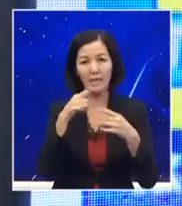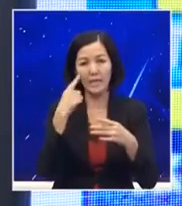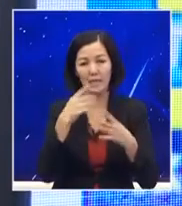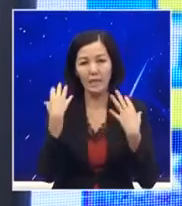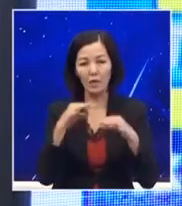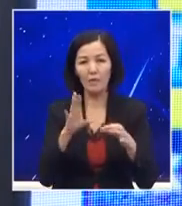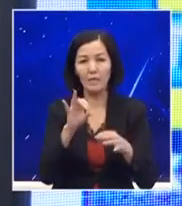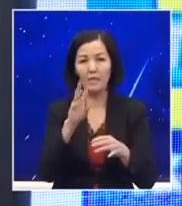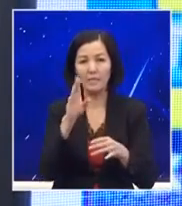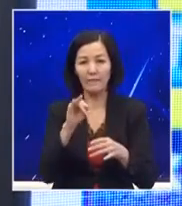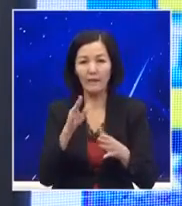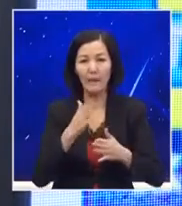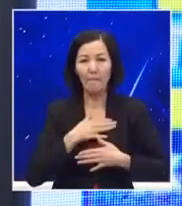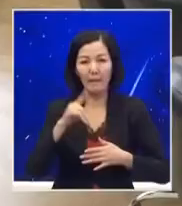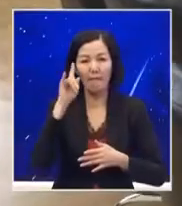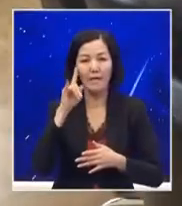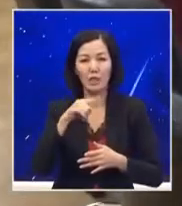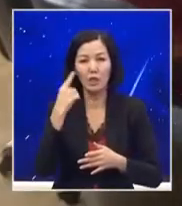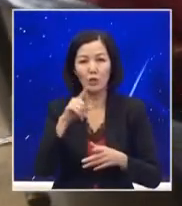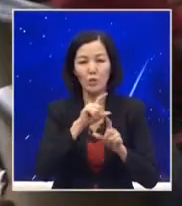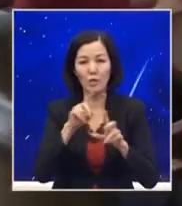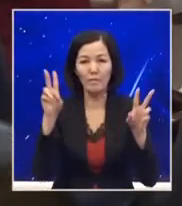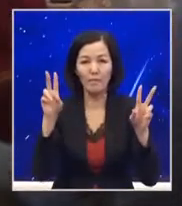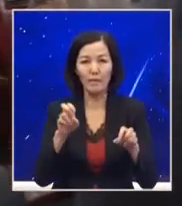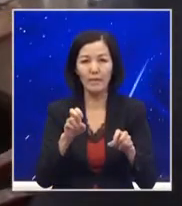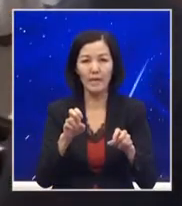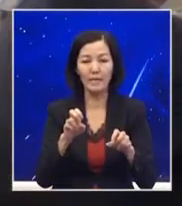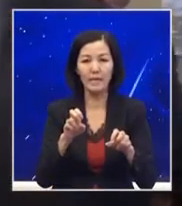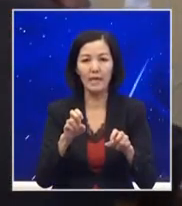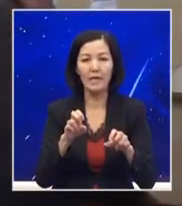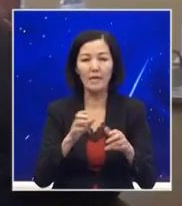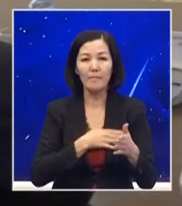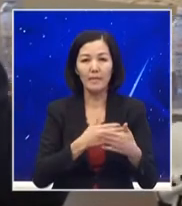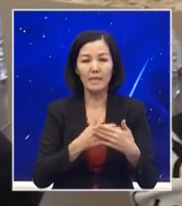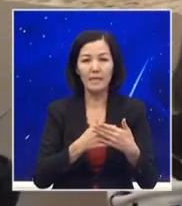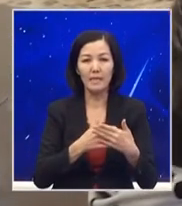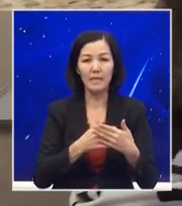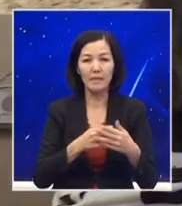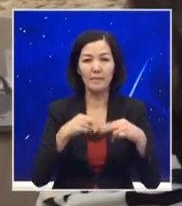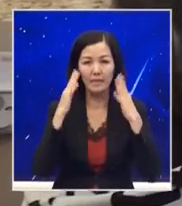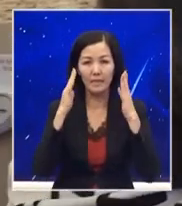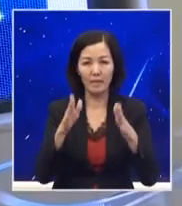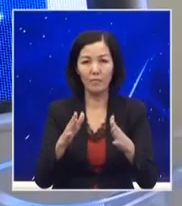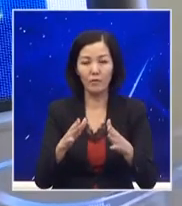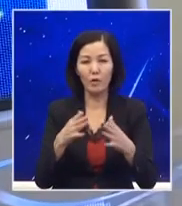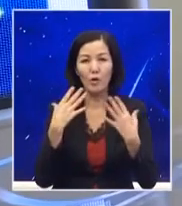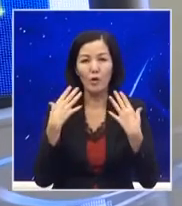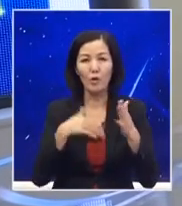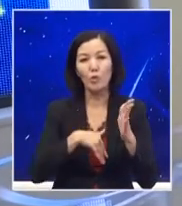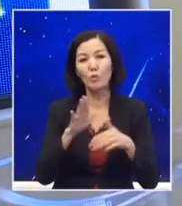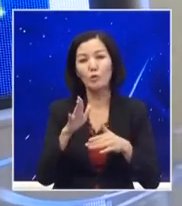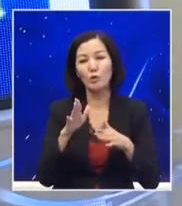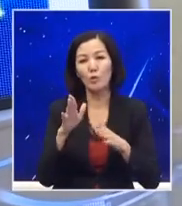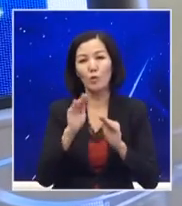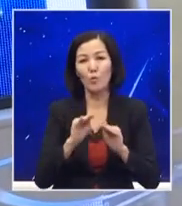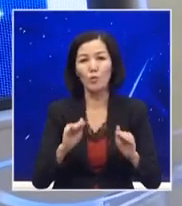тіл тәуелсіздік символы. Мен қазақша сөйлеймін және Жетісудың жыр еруен атты челлендж белсенділері де елеусіз қалмады. Үздік